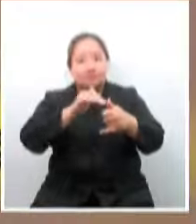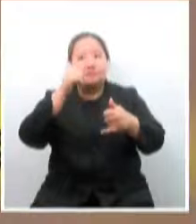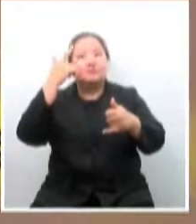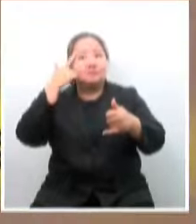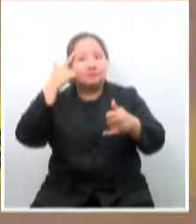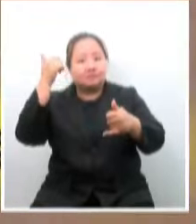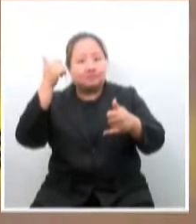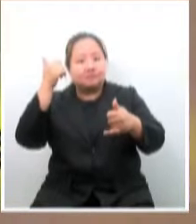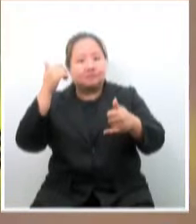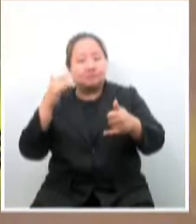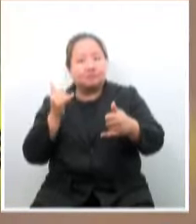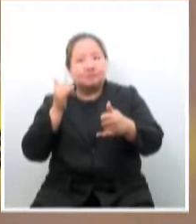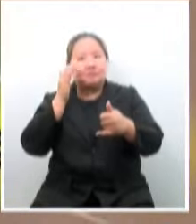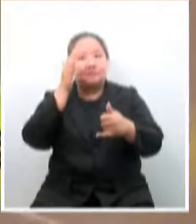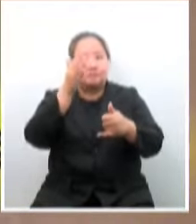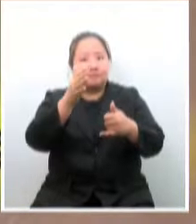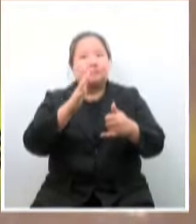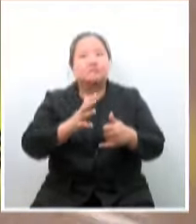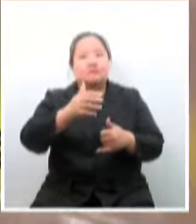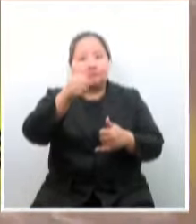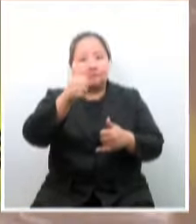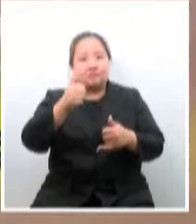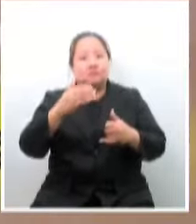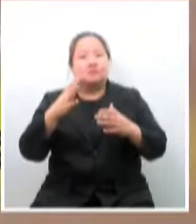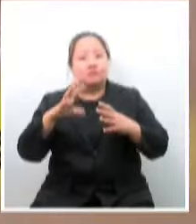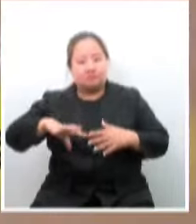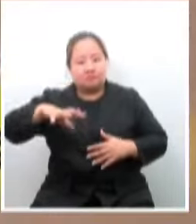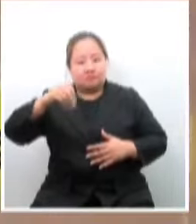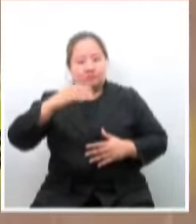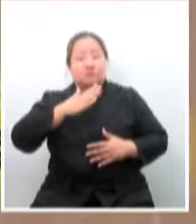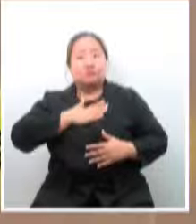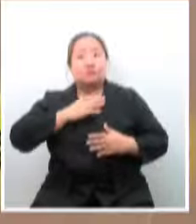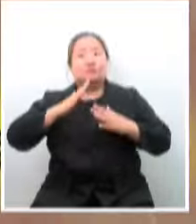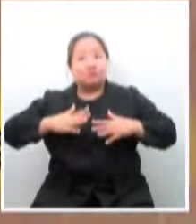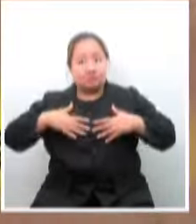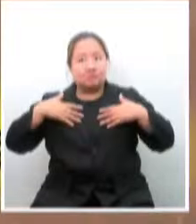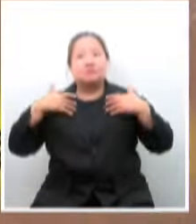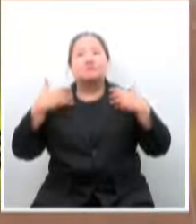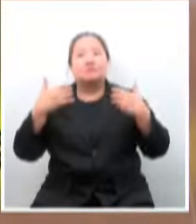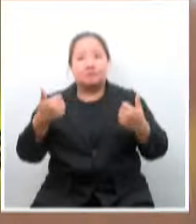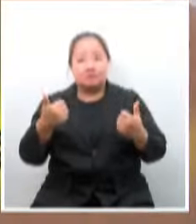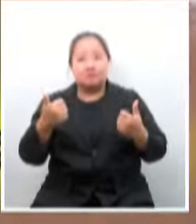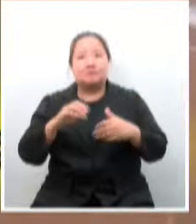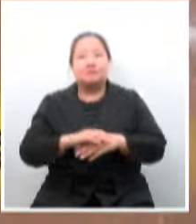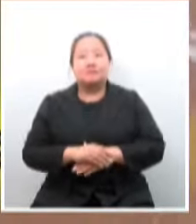จะไปได้ดีโชคดีครูก็สุข